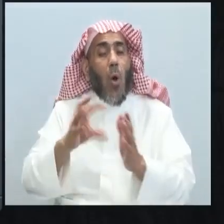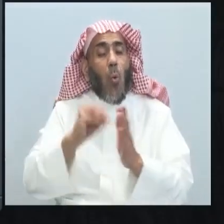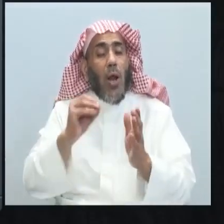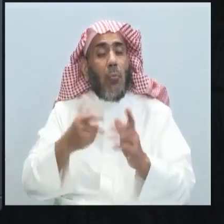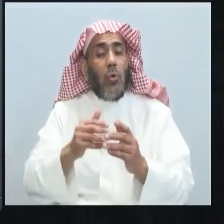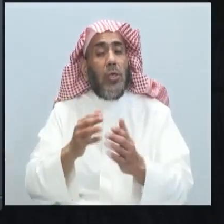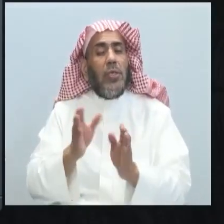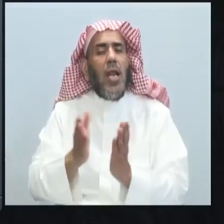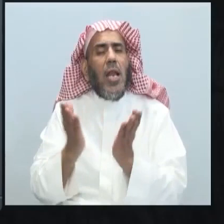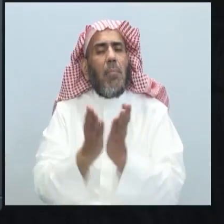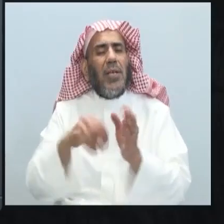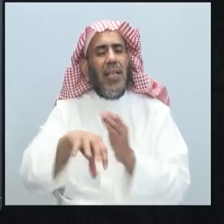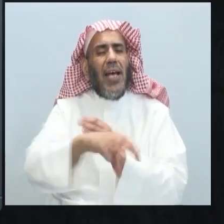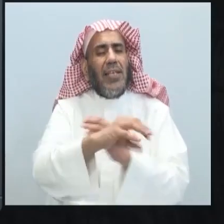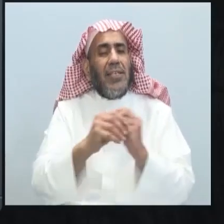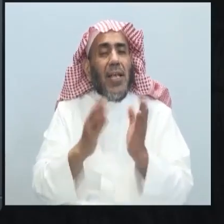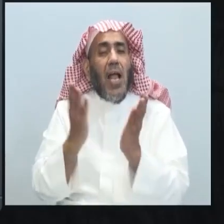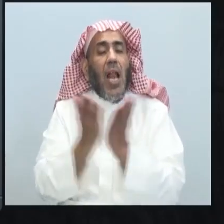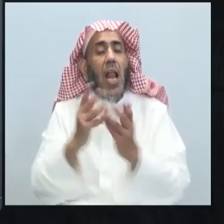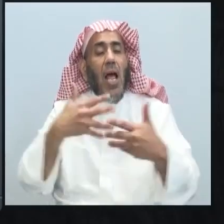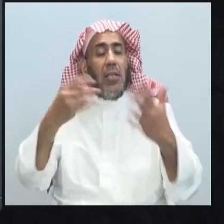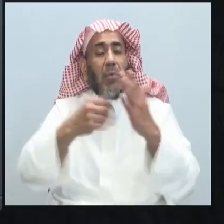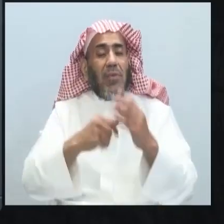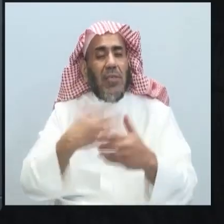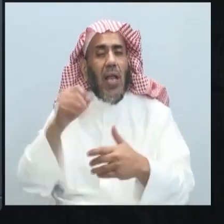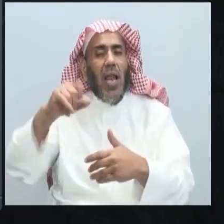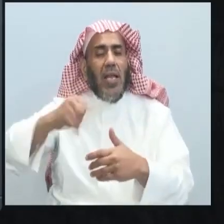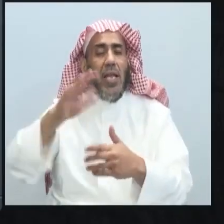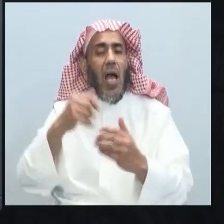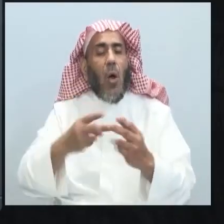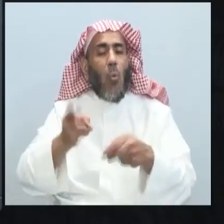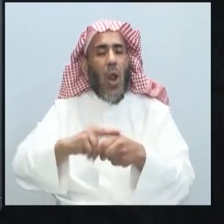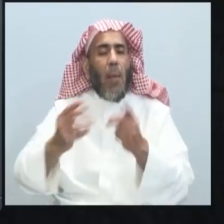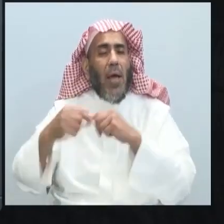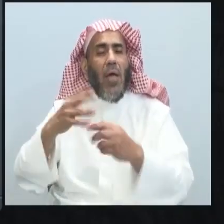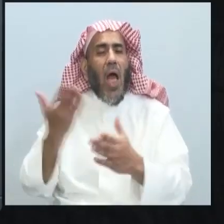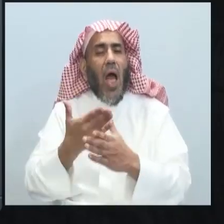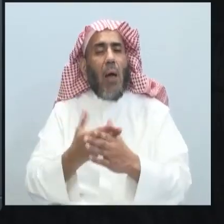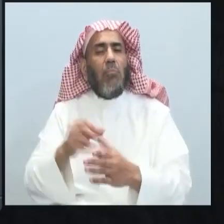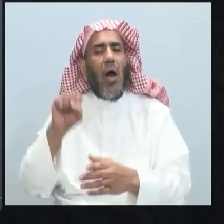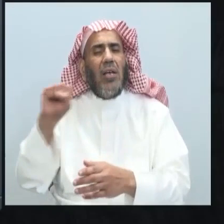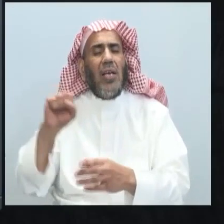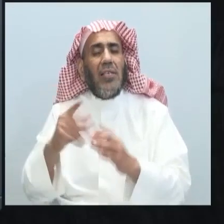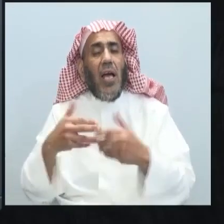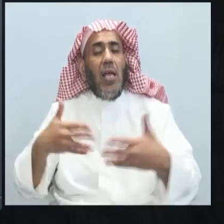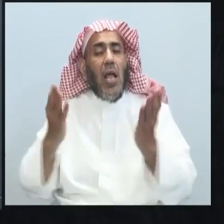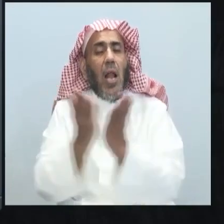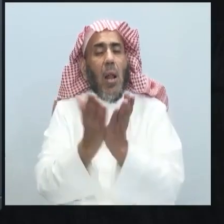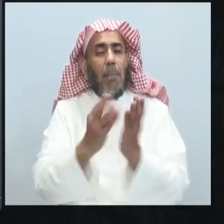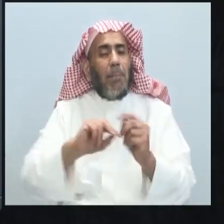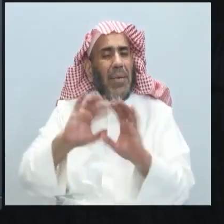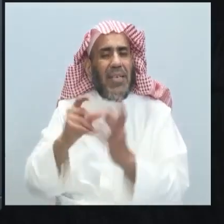لمدارس الادبيه التي ظهرت في هذا العصر او العصر الحديث مدرسه الاحياء والبعث وعرفنا اهم السمات التي تعلق بهه المدرسه ثم ذكرنا